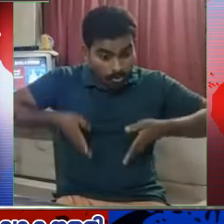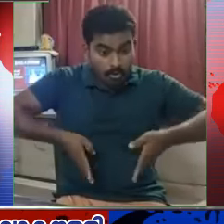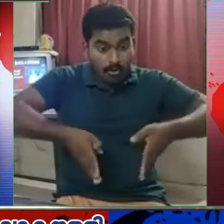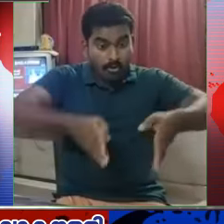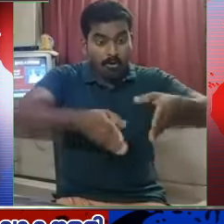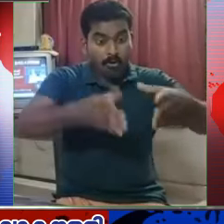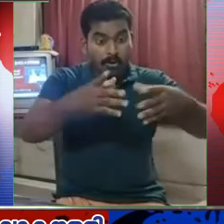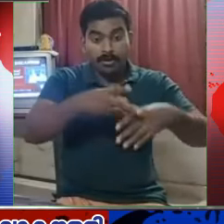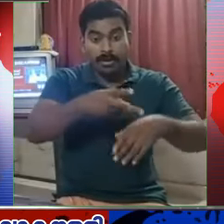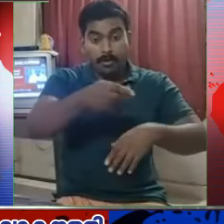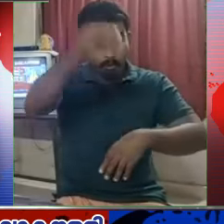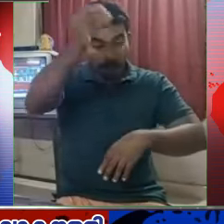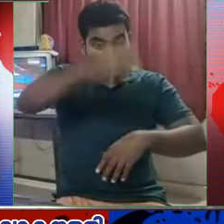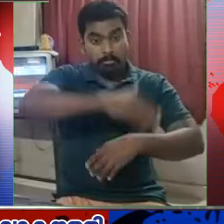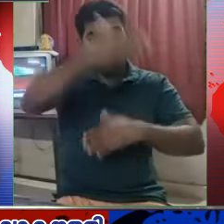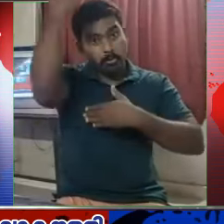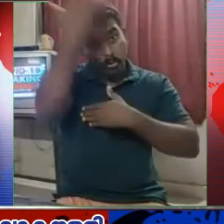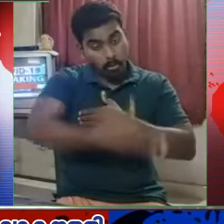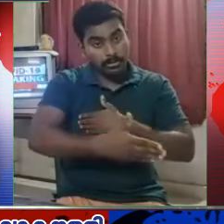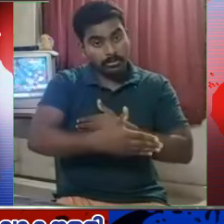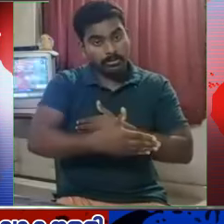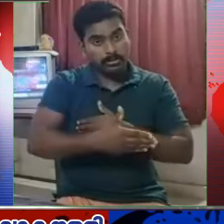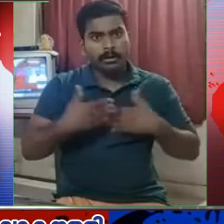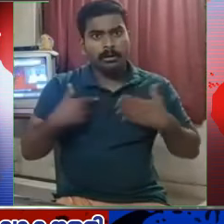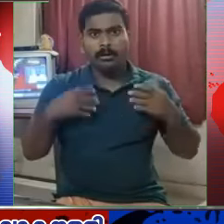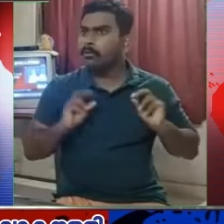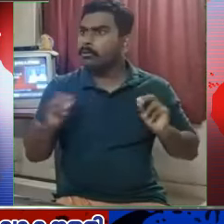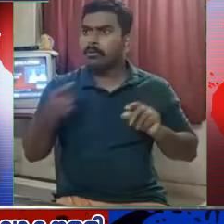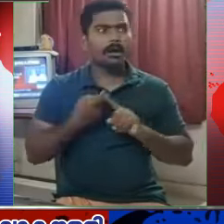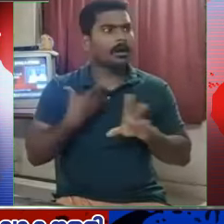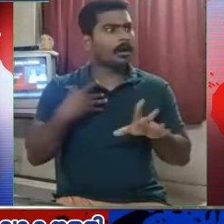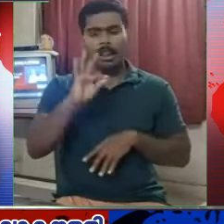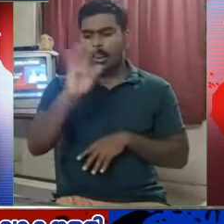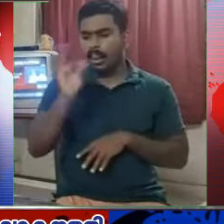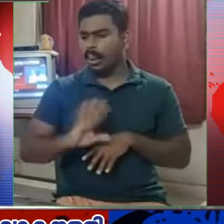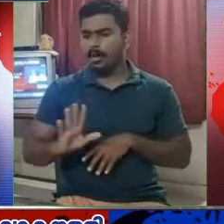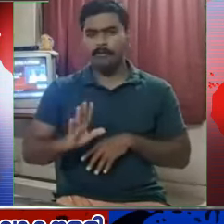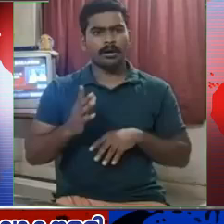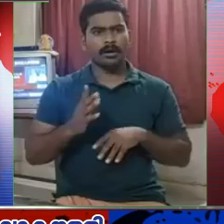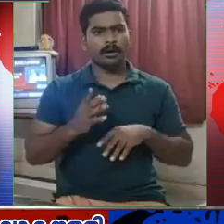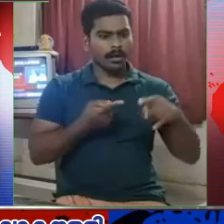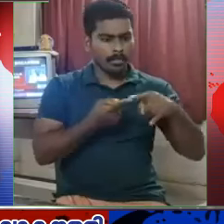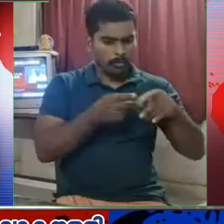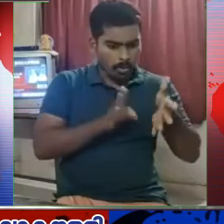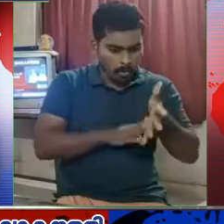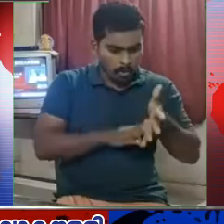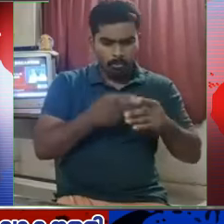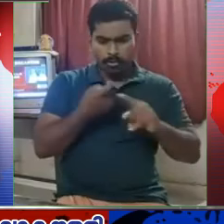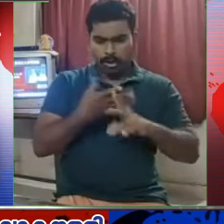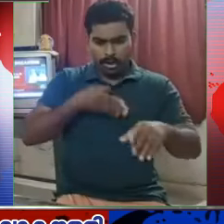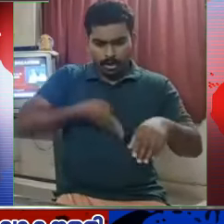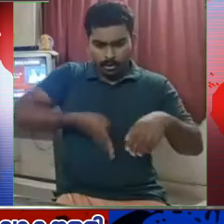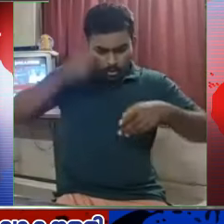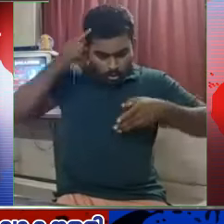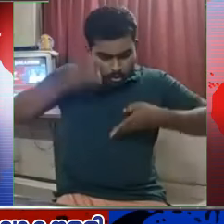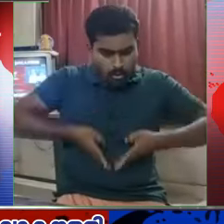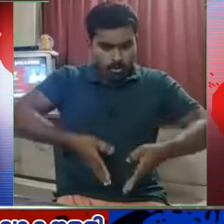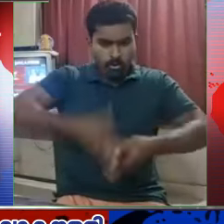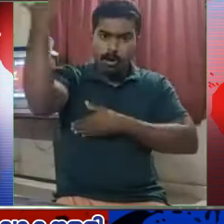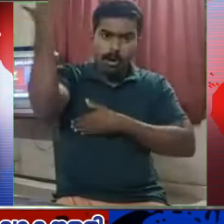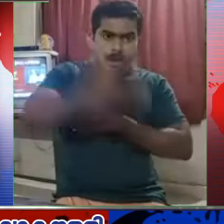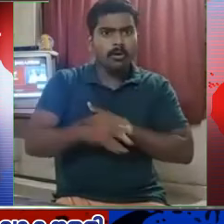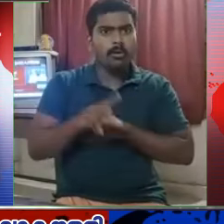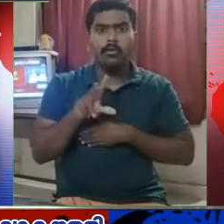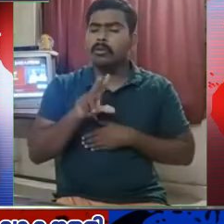കേരളവും കർണാടകയും തമ്മിലുള്ള അതിർത്തി റോഡ് മണ്ണിട്ട് കർണാടകം അടച്ചപ്പോൾ അതിൽ പ്രതിഷേധം